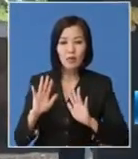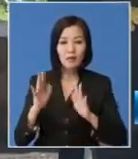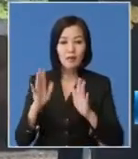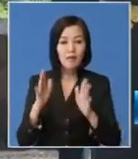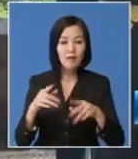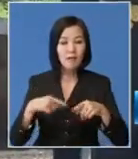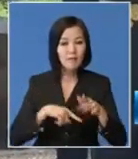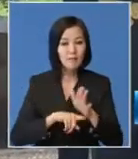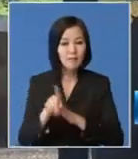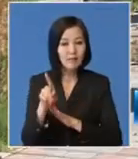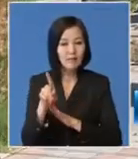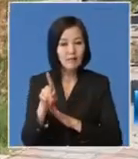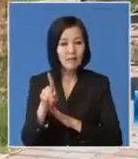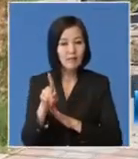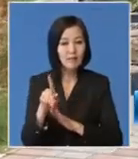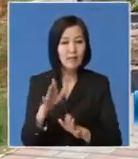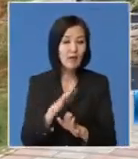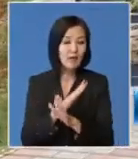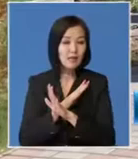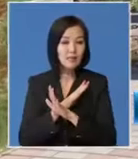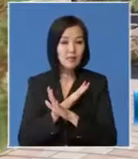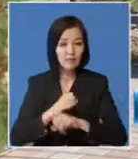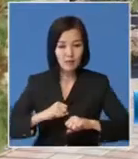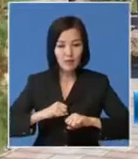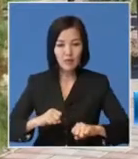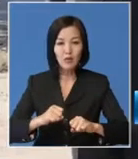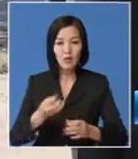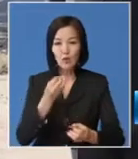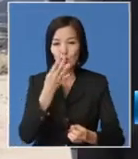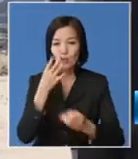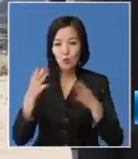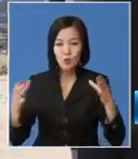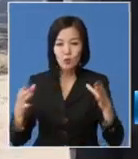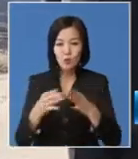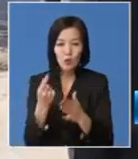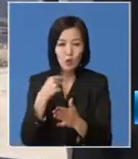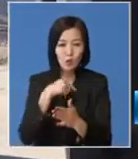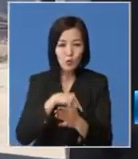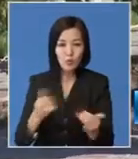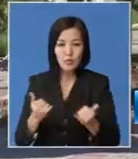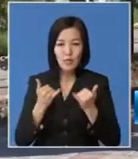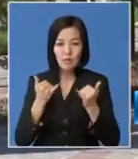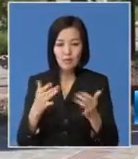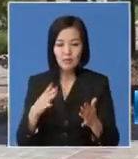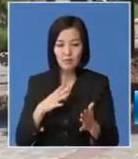Онда әскерилер соғыста қаза болған майдангерлер ескерткішіне гүл шоқтарын қойып, рухтарына тағзым етті.